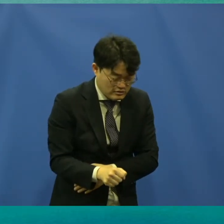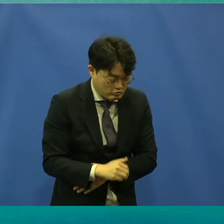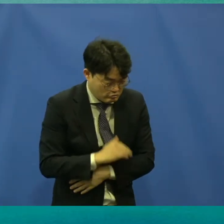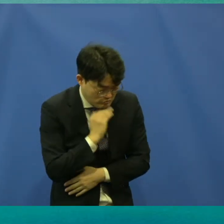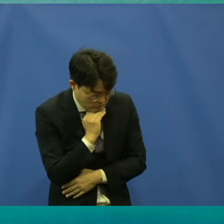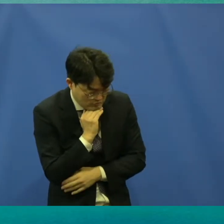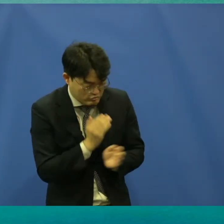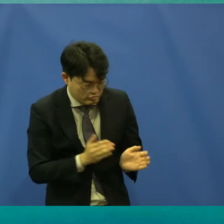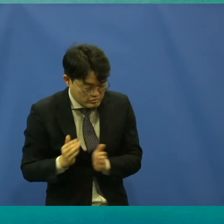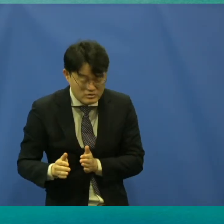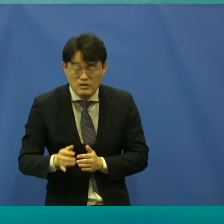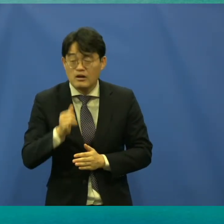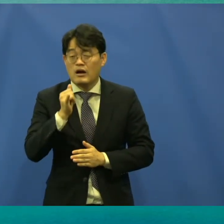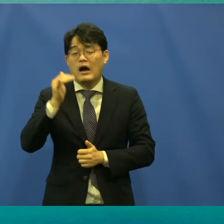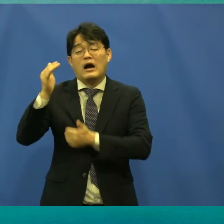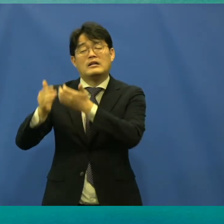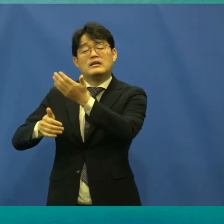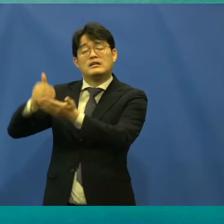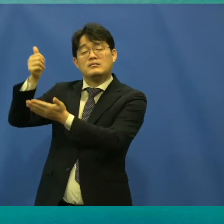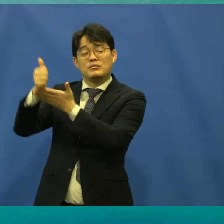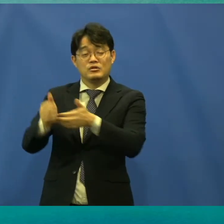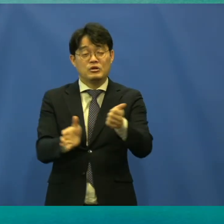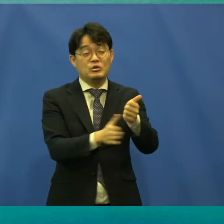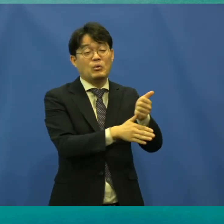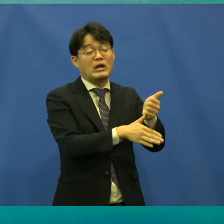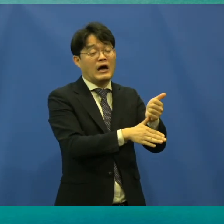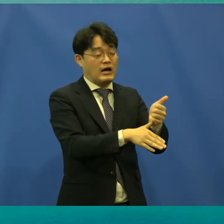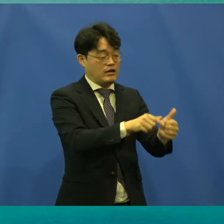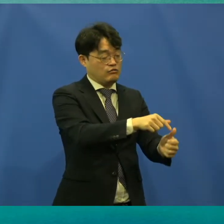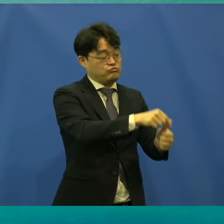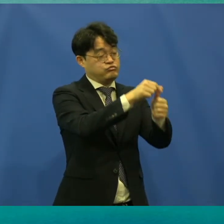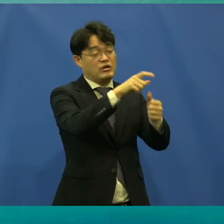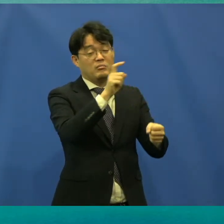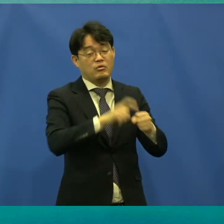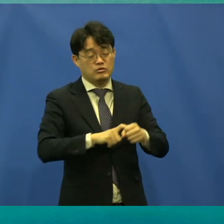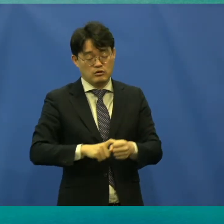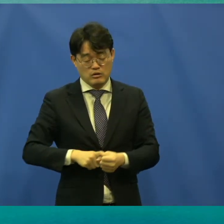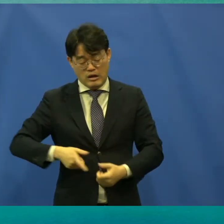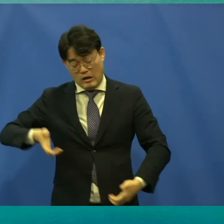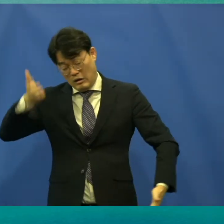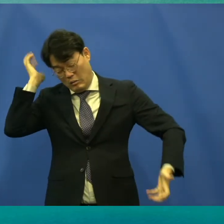요나 하나 살리시려고 복잡한 과정들이 만들어집니다.